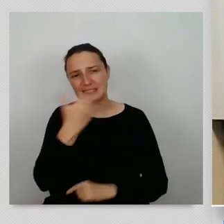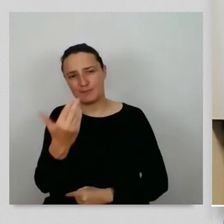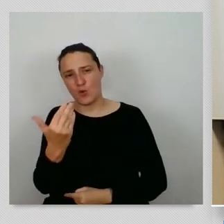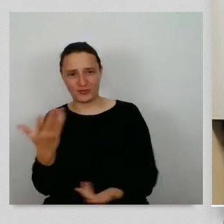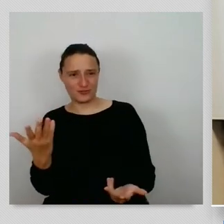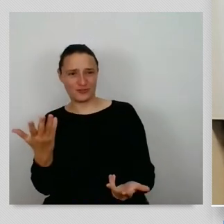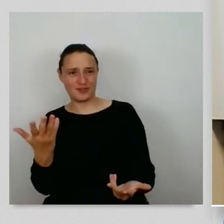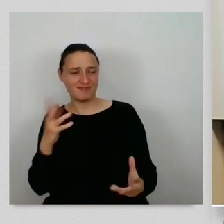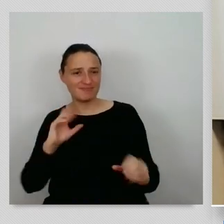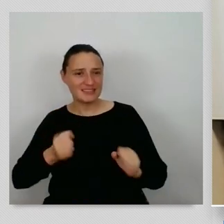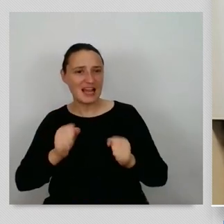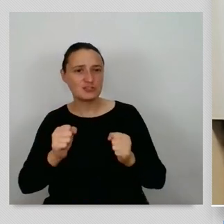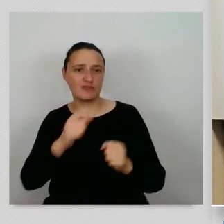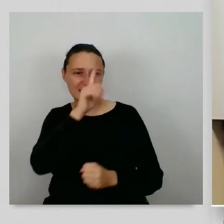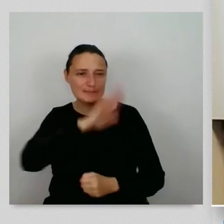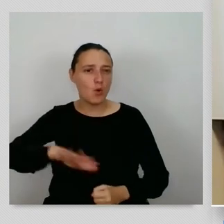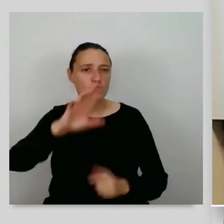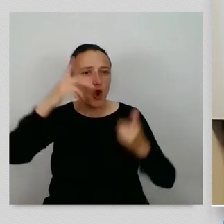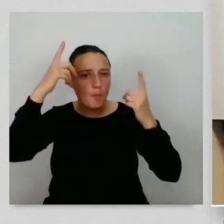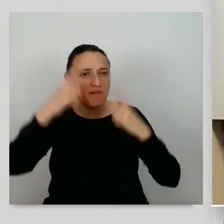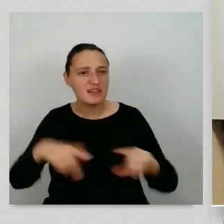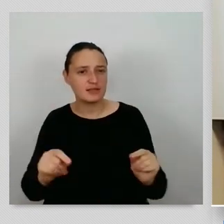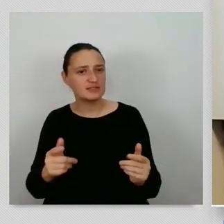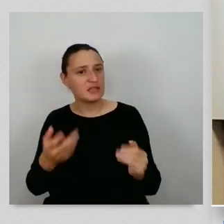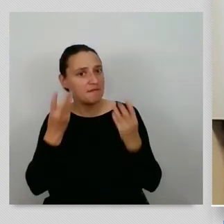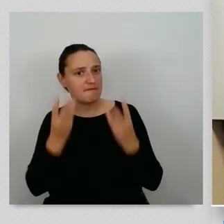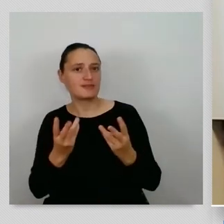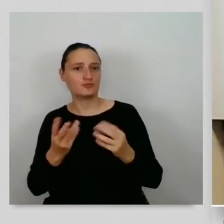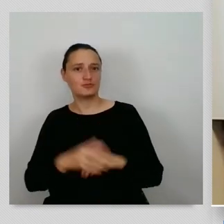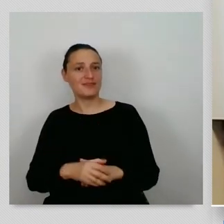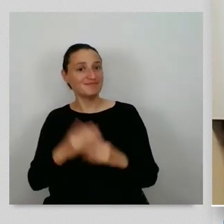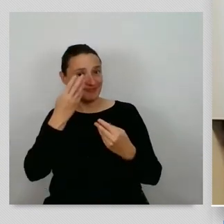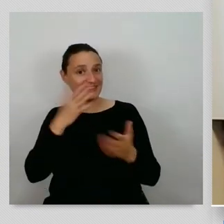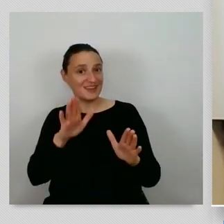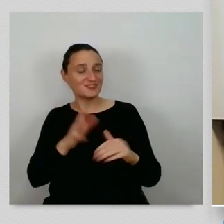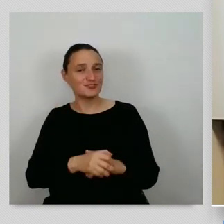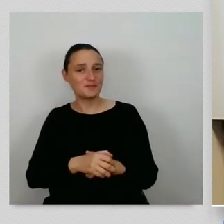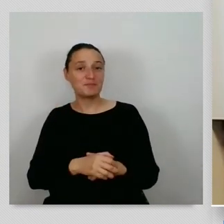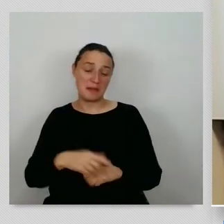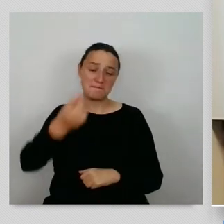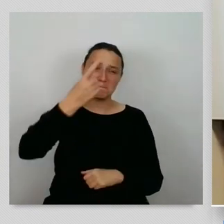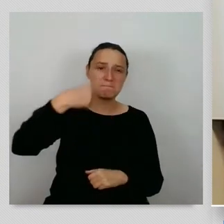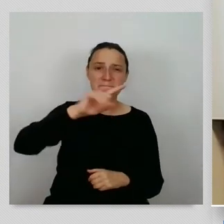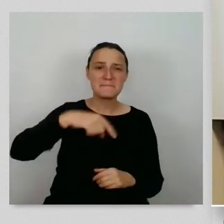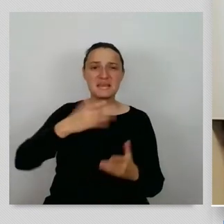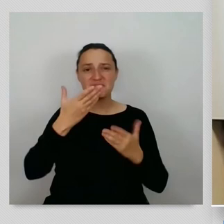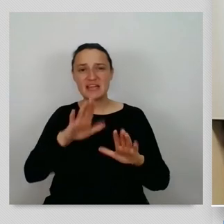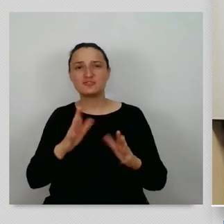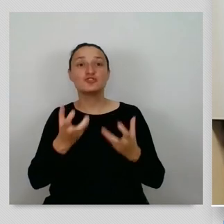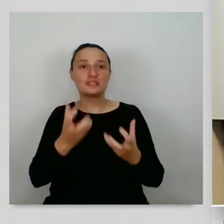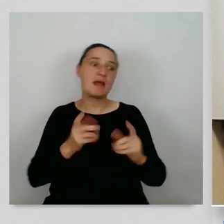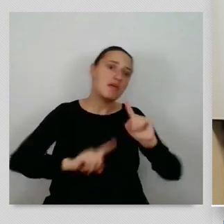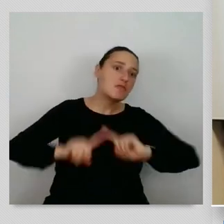i zaangażowania społeczeństwa obywatelskiego. Bo mam wrażenie, że tutaj większość z nas skupiła się na tłumaczeniu swoich